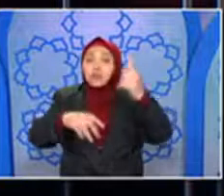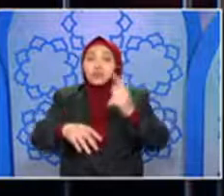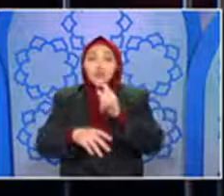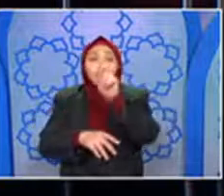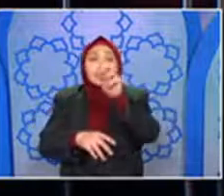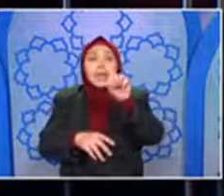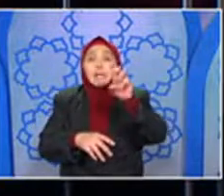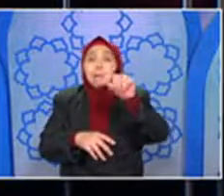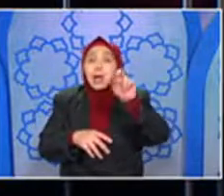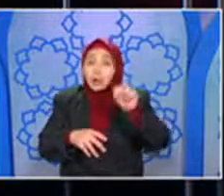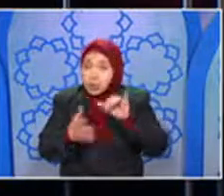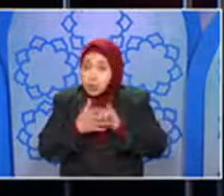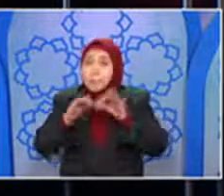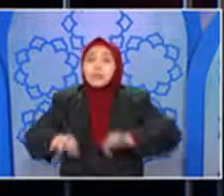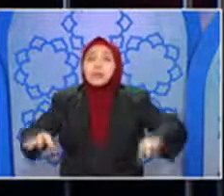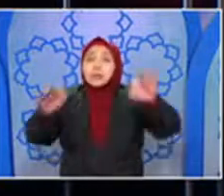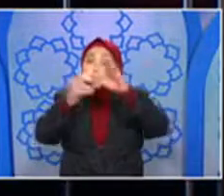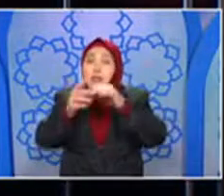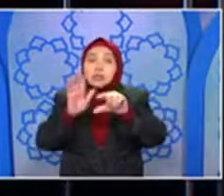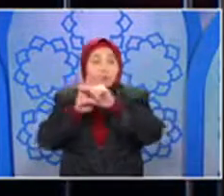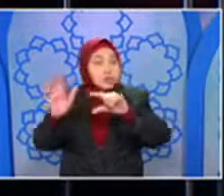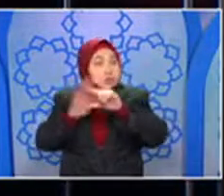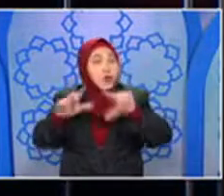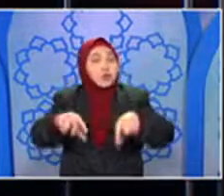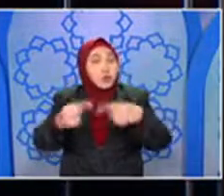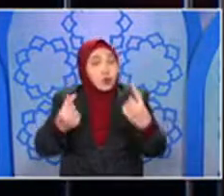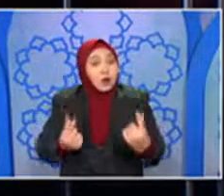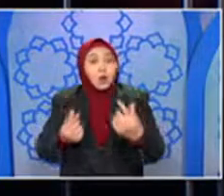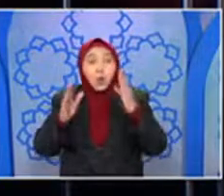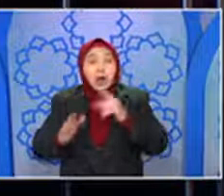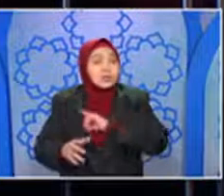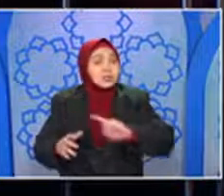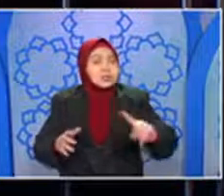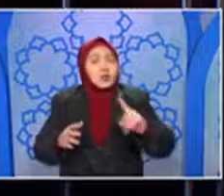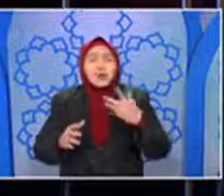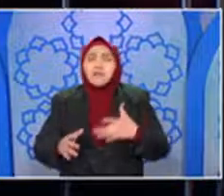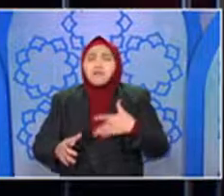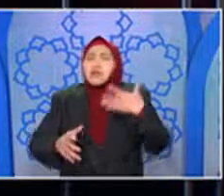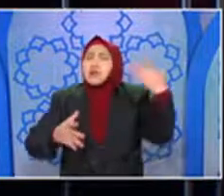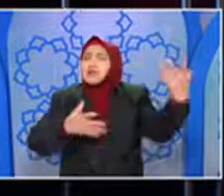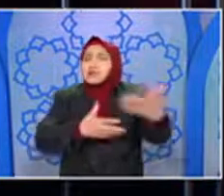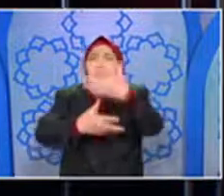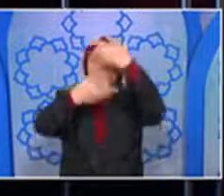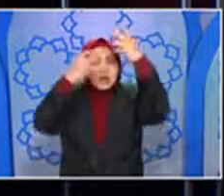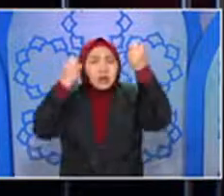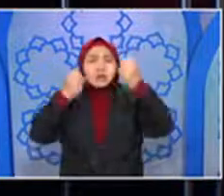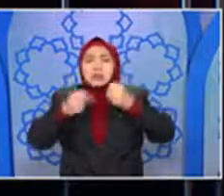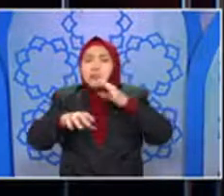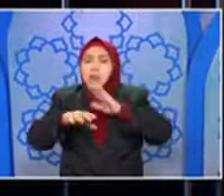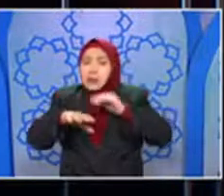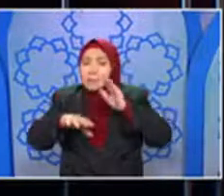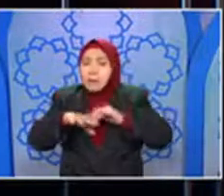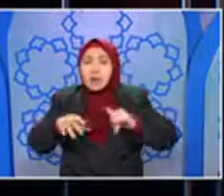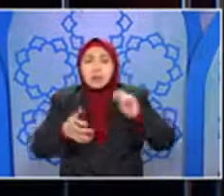yang tersuntik daripada surah-surah daripada Al-Quran sehingga umat Islam pernah mengecapi kejayaan sehingga mereka digelar sebagai